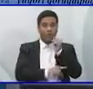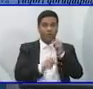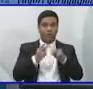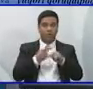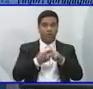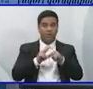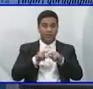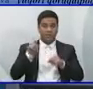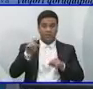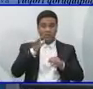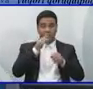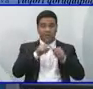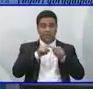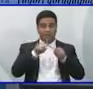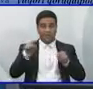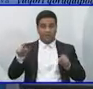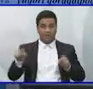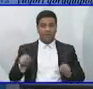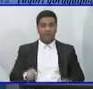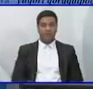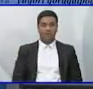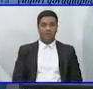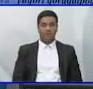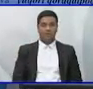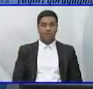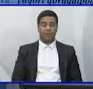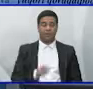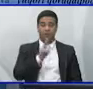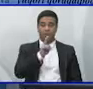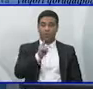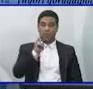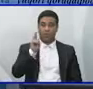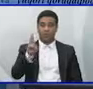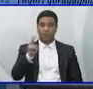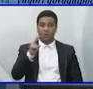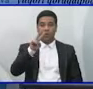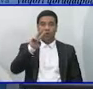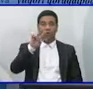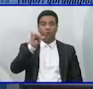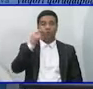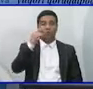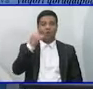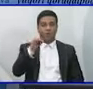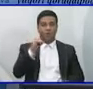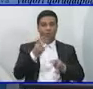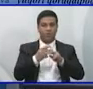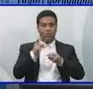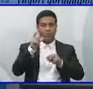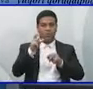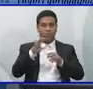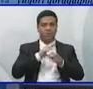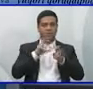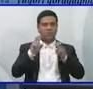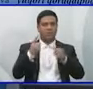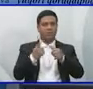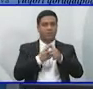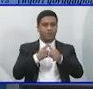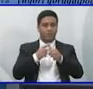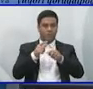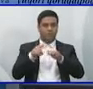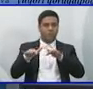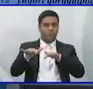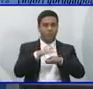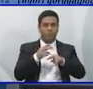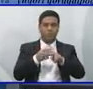14-asr oxirida No'g'ay xonligi tashkil topgan vaqtda Qoraqalpoqlar No'g'ay xonligi tarkibida